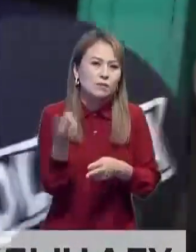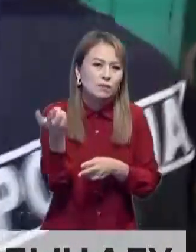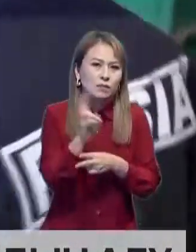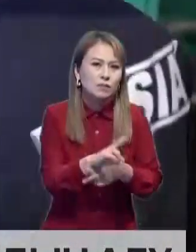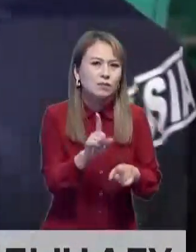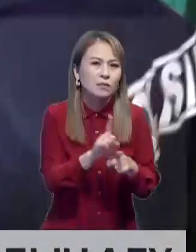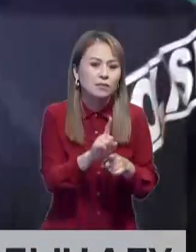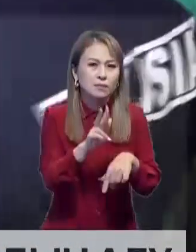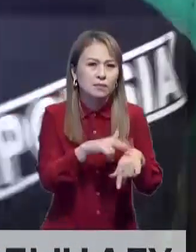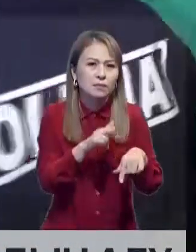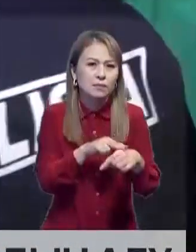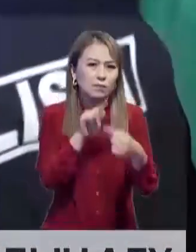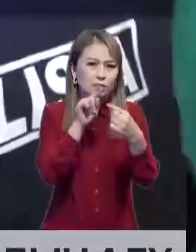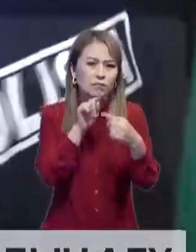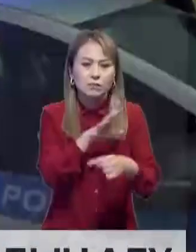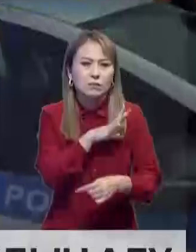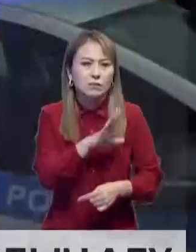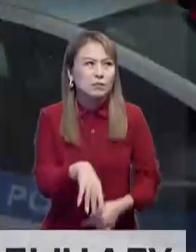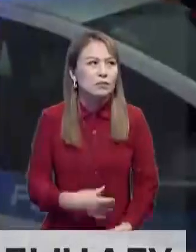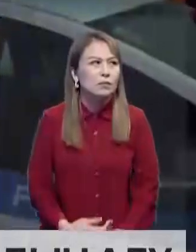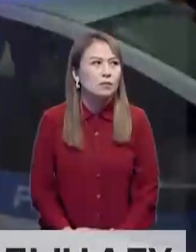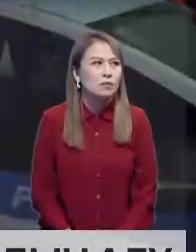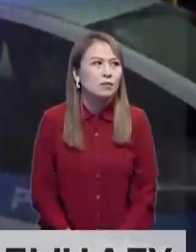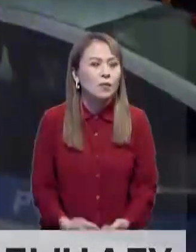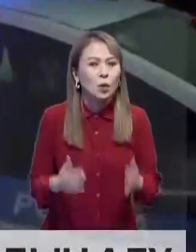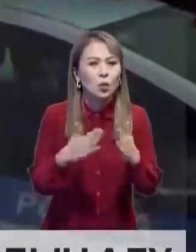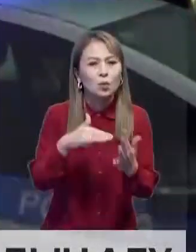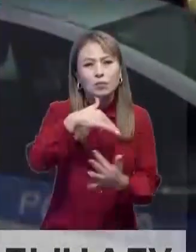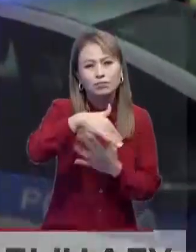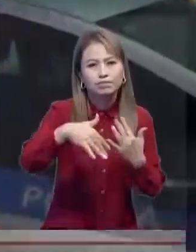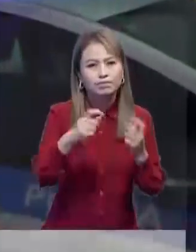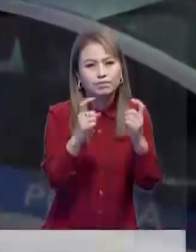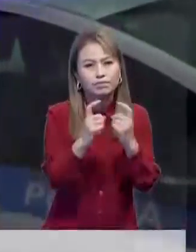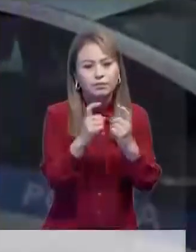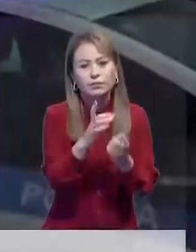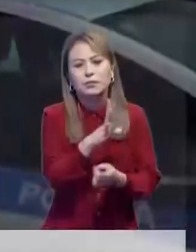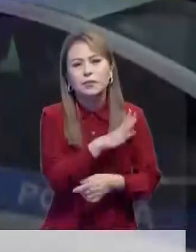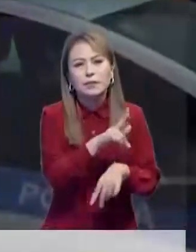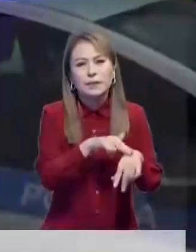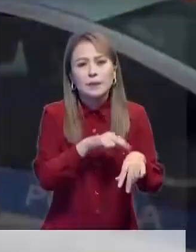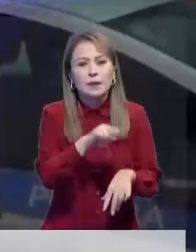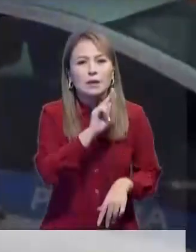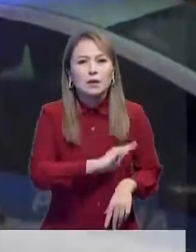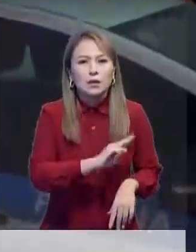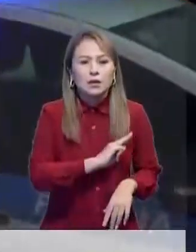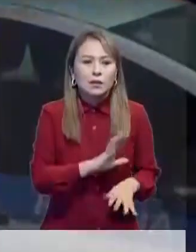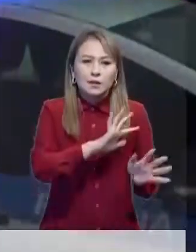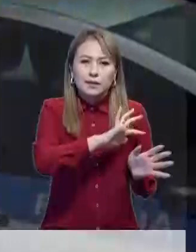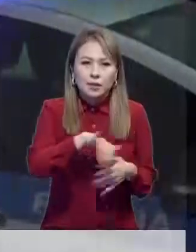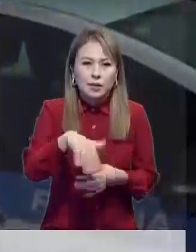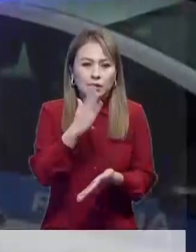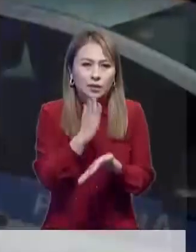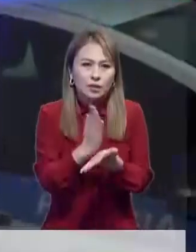отағасы полицияға қарсылық көрсеткен жоқ. Үйінде жанжал шығарған адамды қазір полиция қызметкерлері алып кетіп